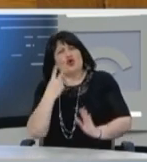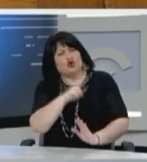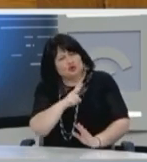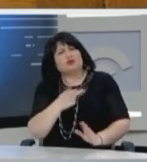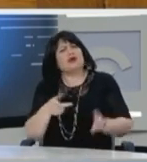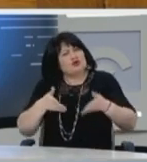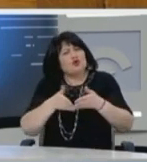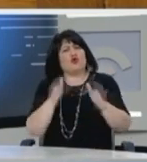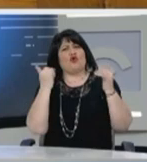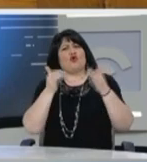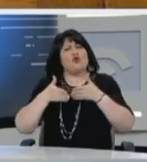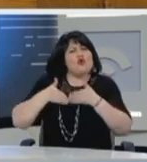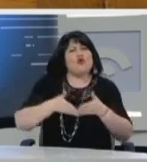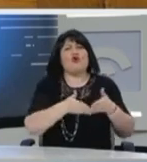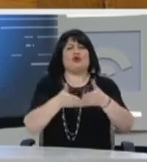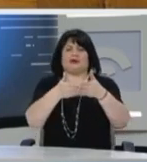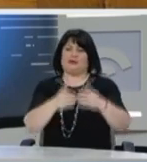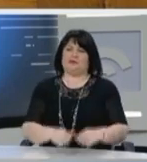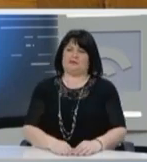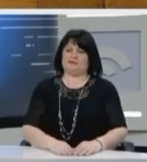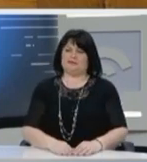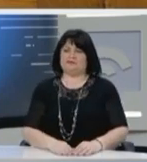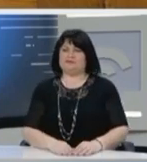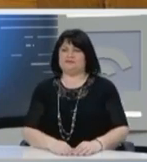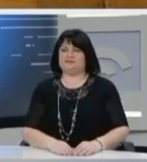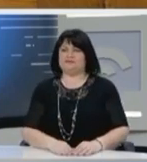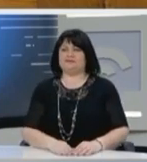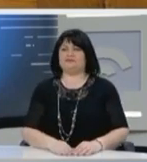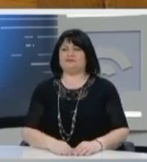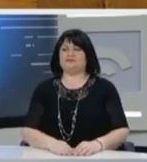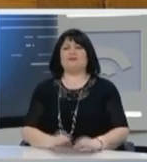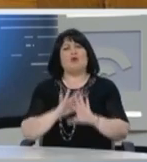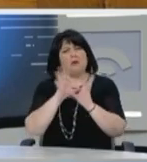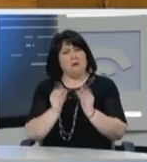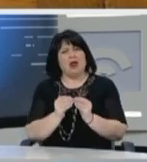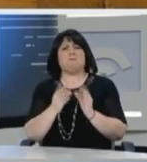πάει, ο Αστακός πάει με, το, με την πανοπλία του.